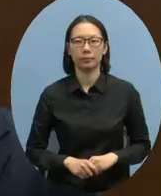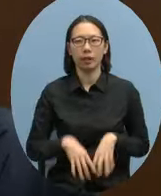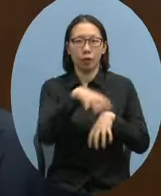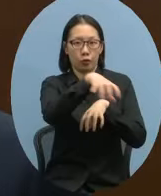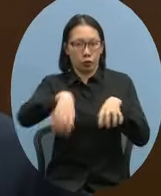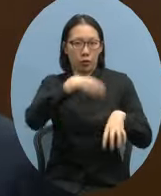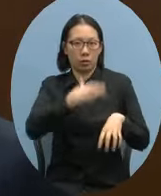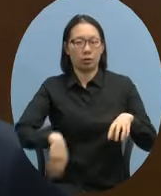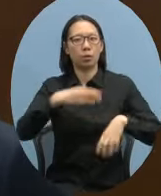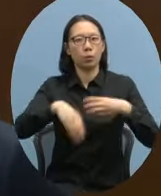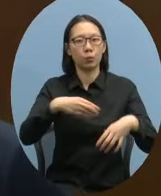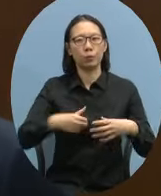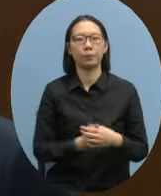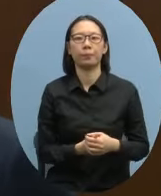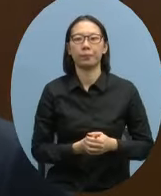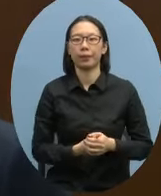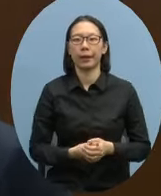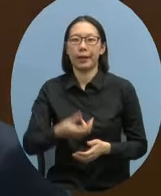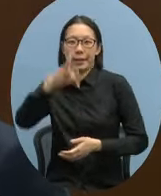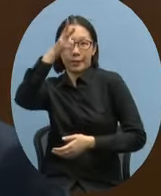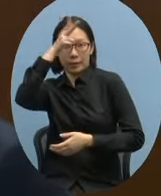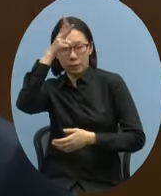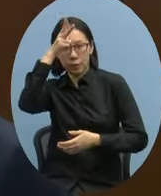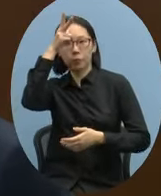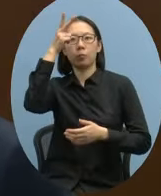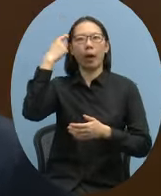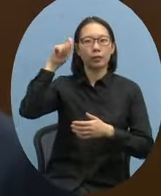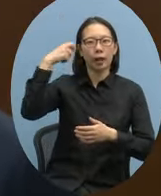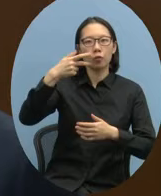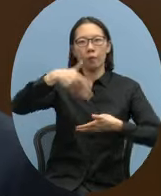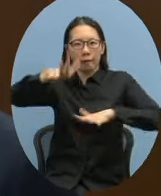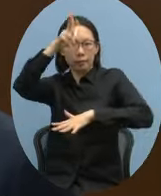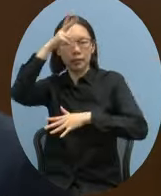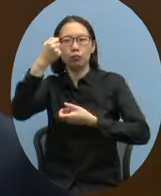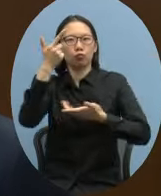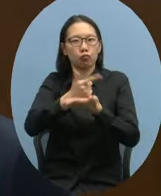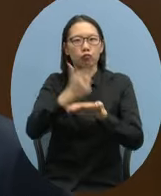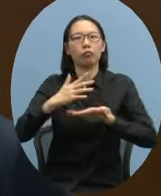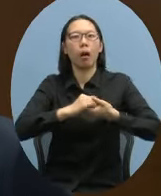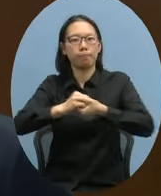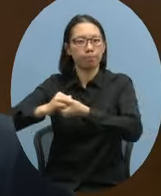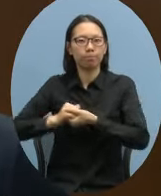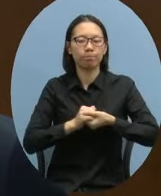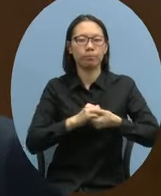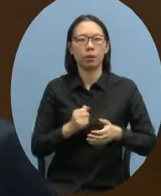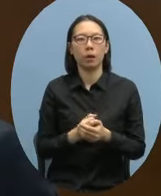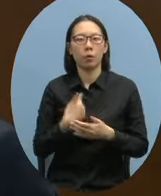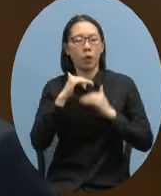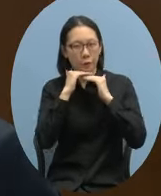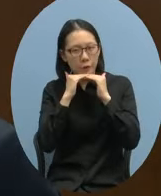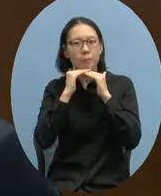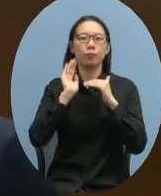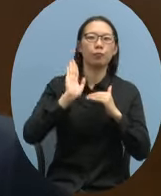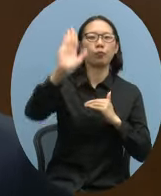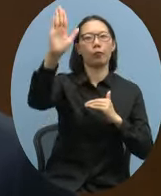區議會咧，係我哋地區行政嘅一個重要合作夥伴嚟嘅。咁所以我其實都好期待咧，未來日子咧就同區議